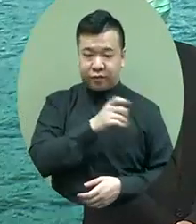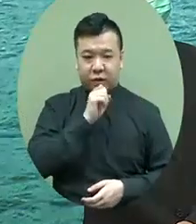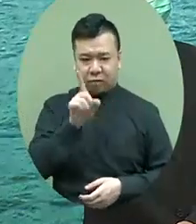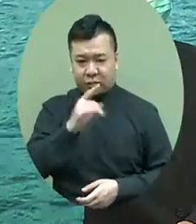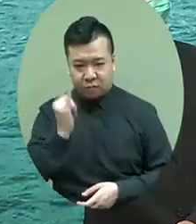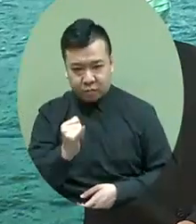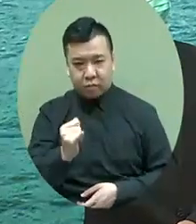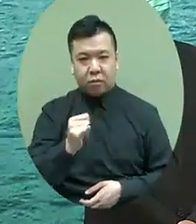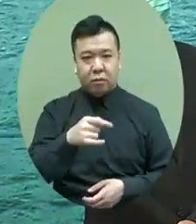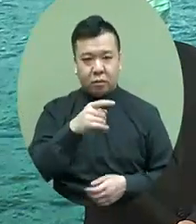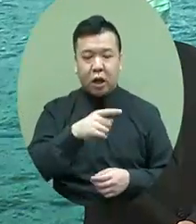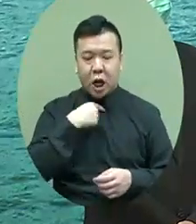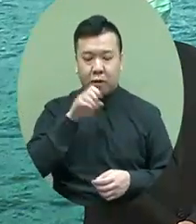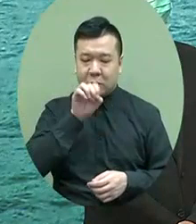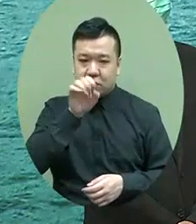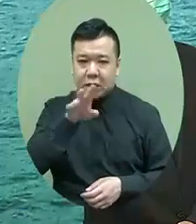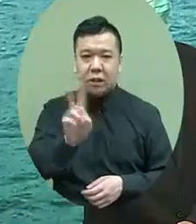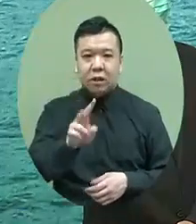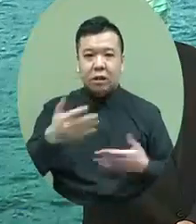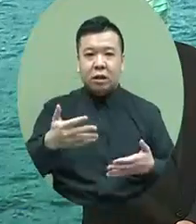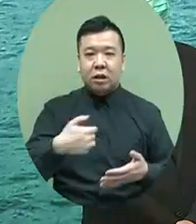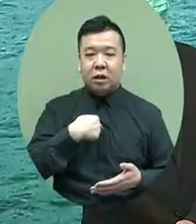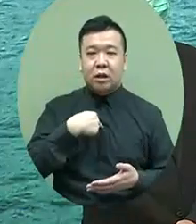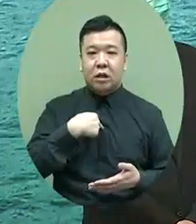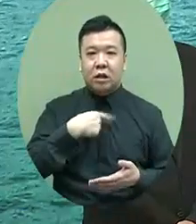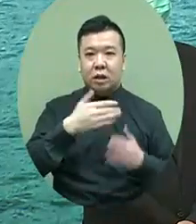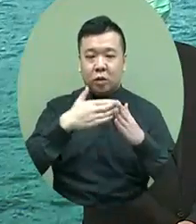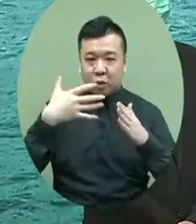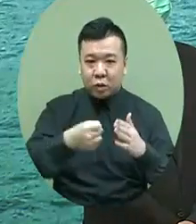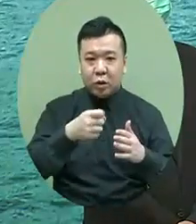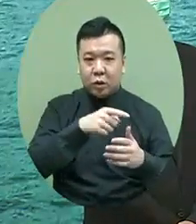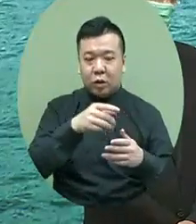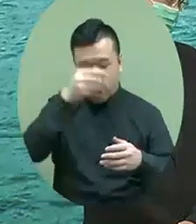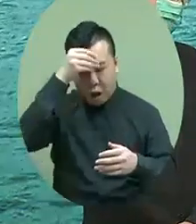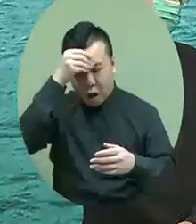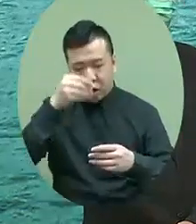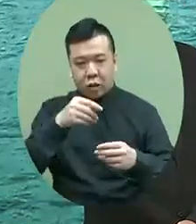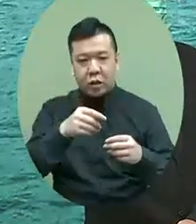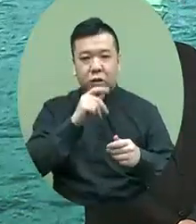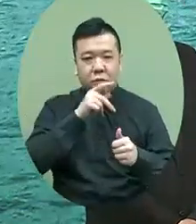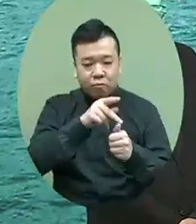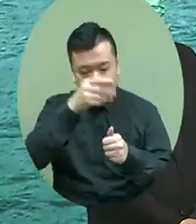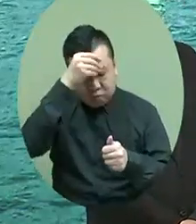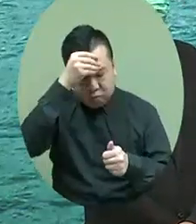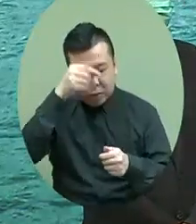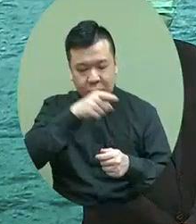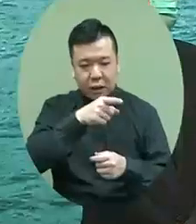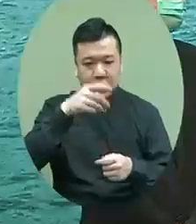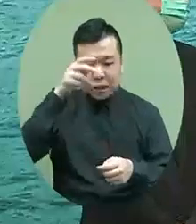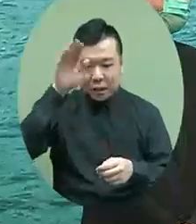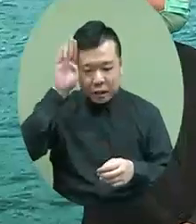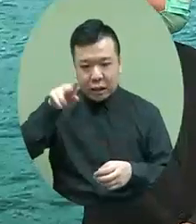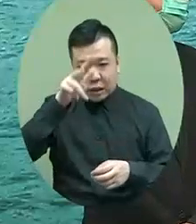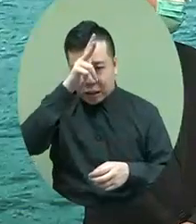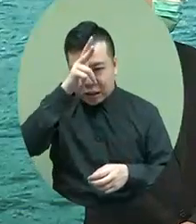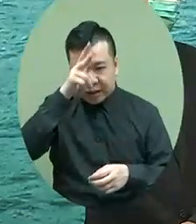為議員，對於局方有任何批評咧，我哋都會盡量去提出。咁啊，而家我哋局長當然我哋會繼續同佢去學習，希望咧對於整